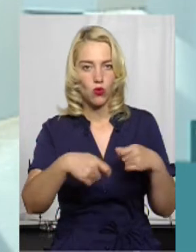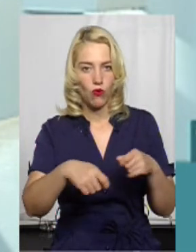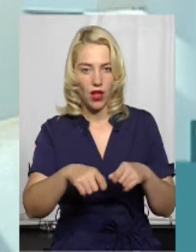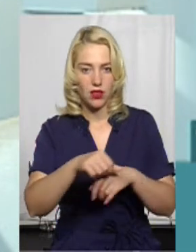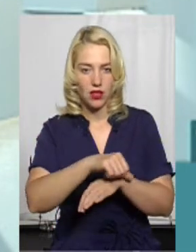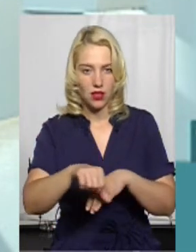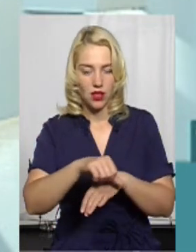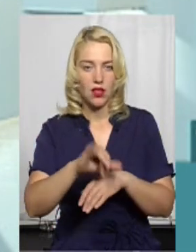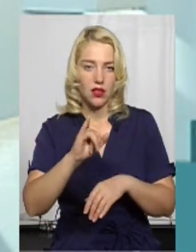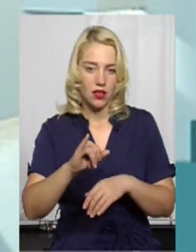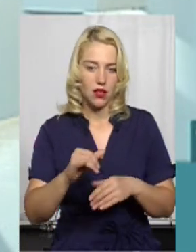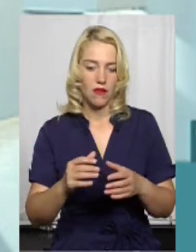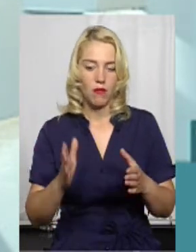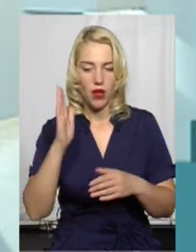майбутньому,